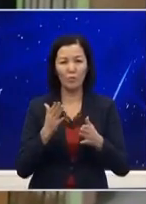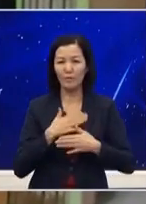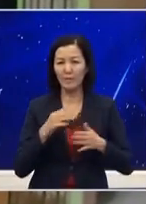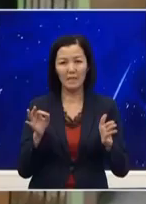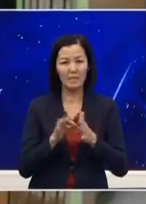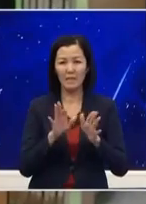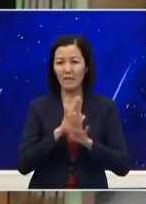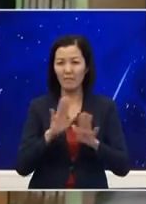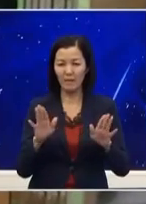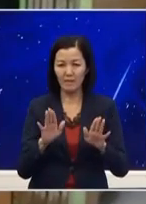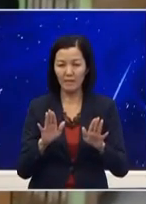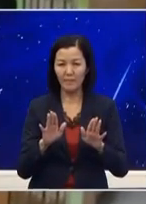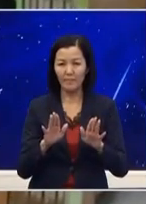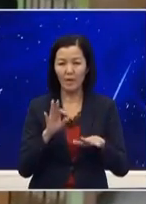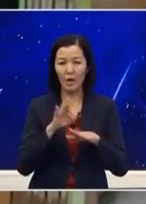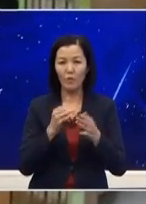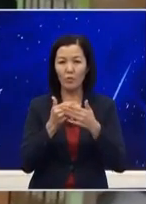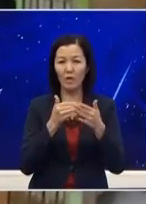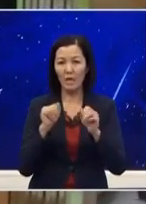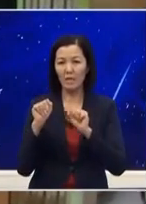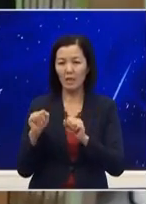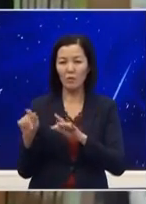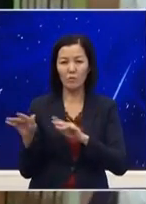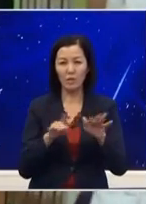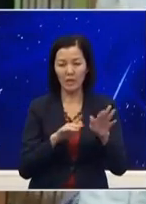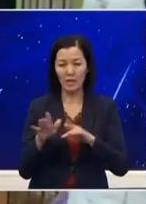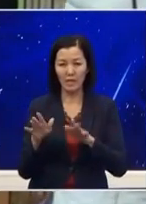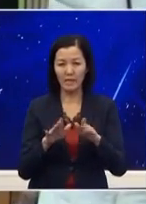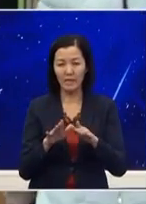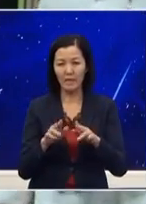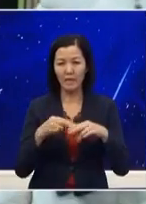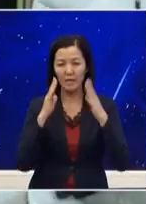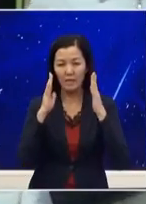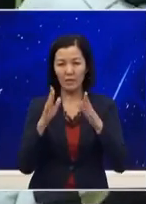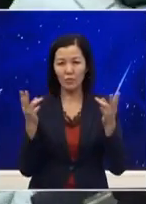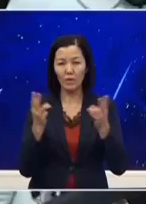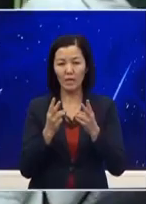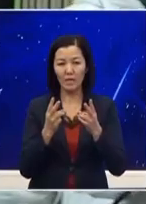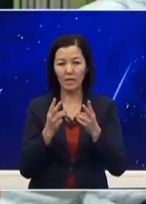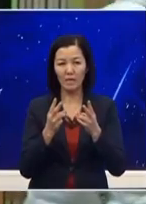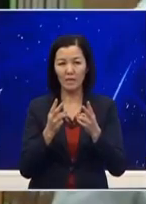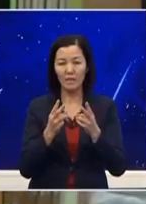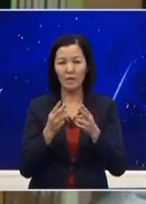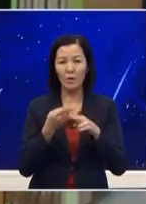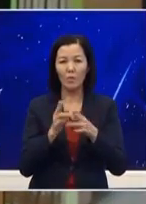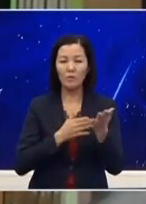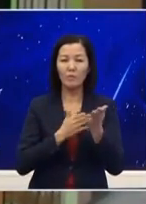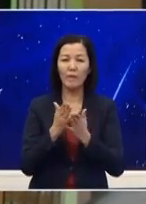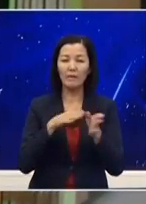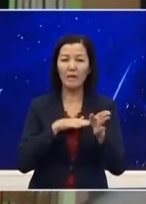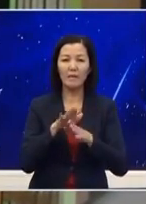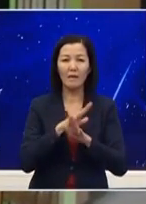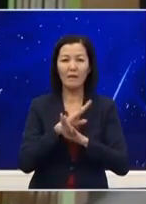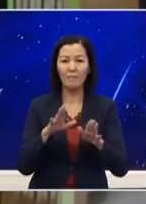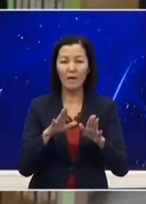емес. Ол аурудың алдын алу шаралары және сол туралы ескерту. Және де осы бағытта жұмыс атқарылмаған сауда